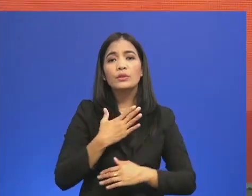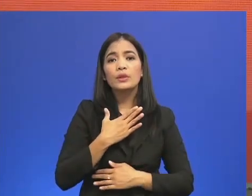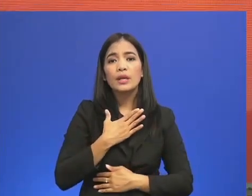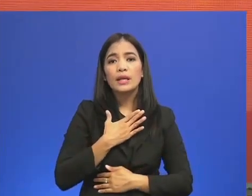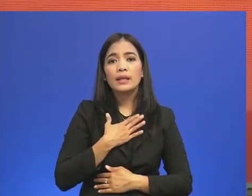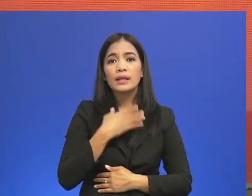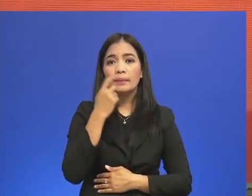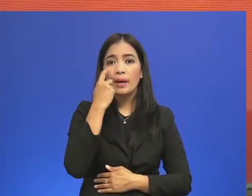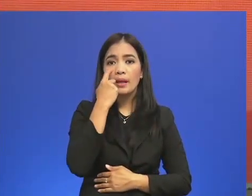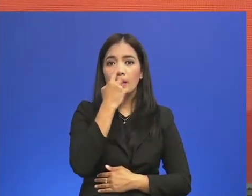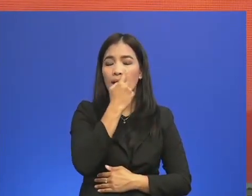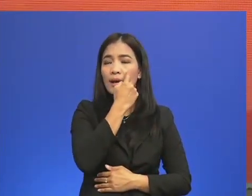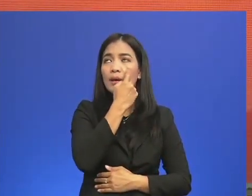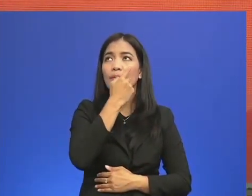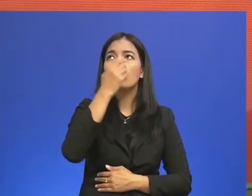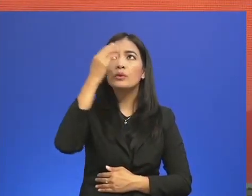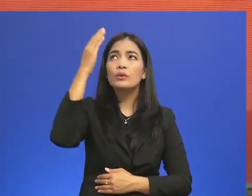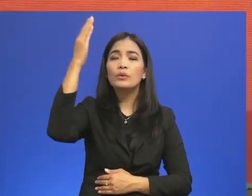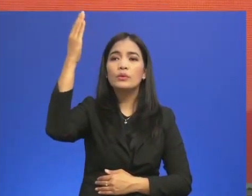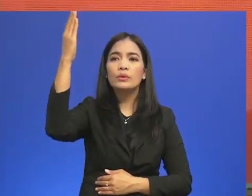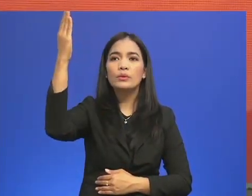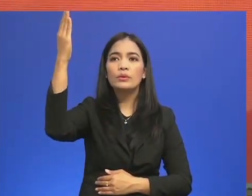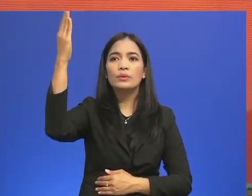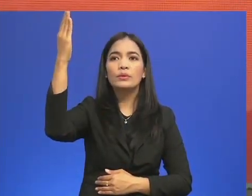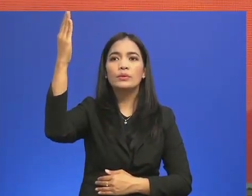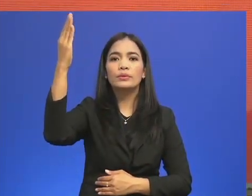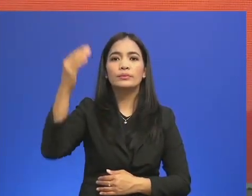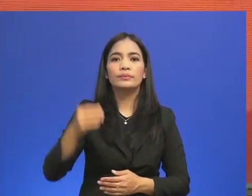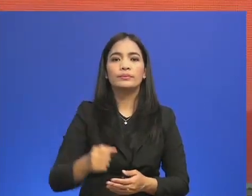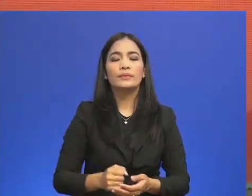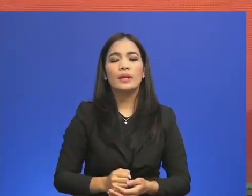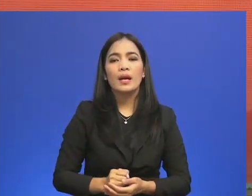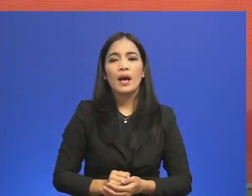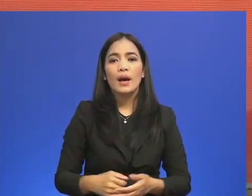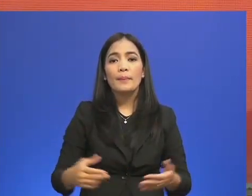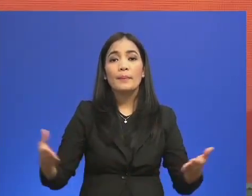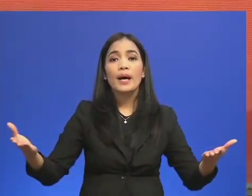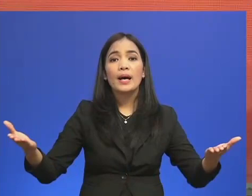keadaanku di matamu.